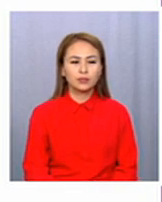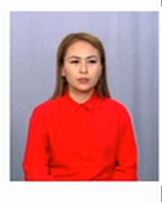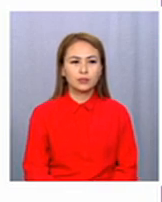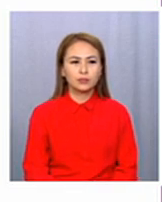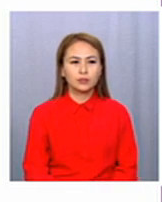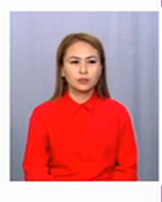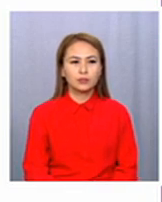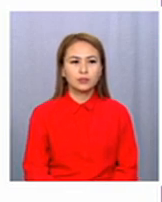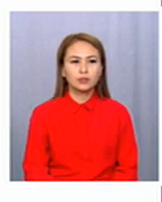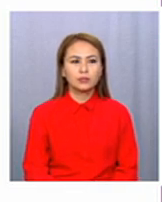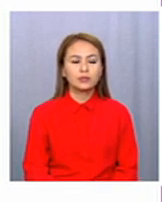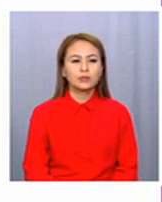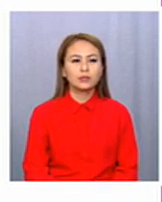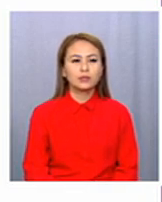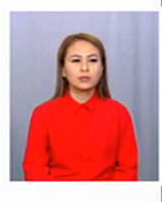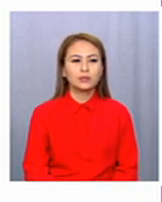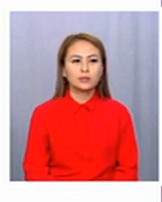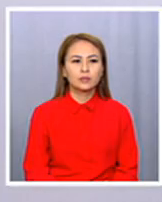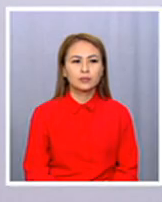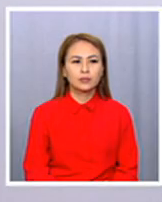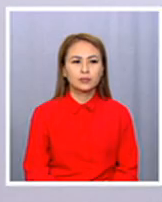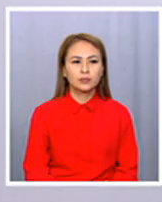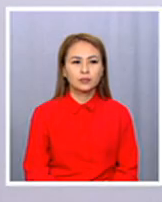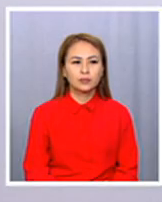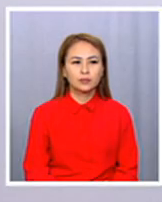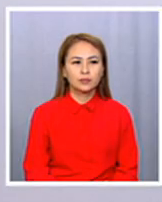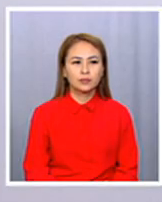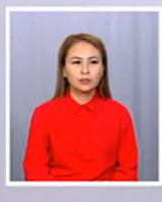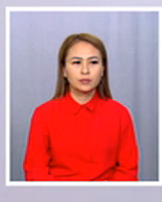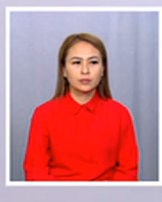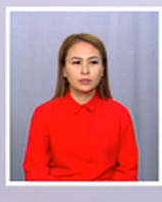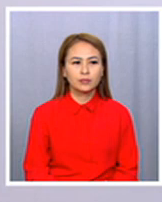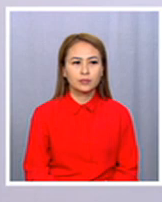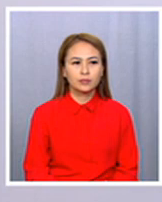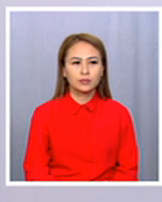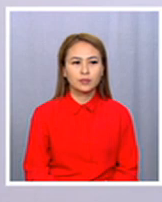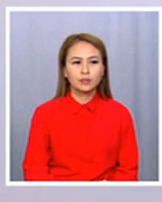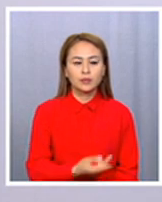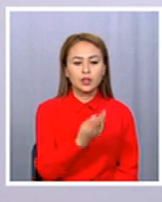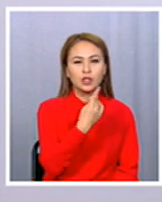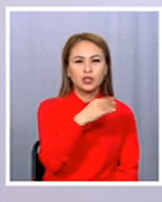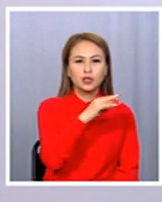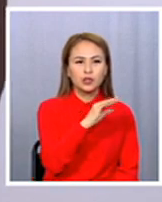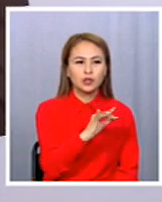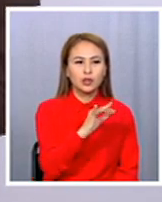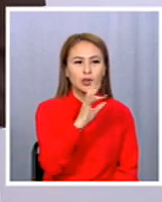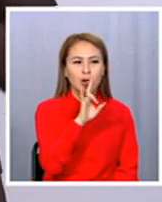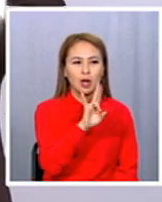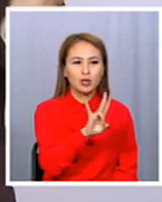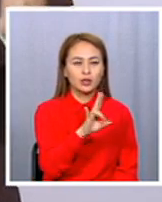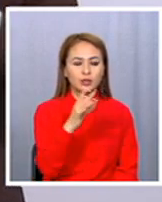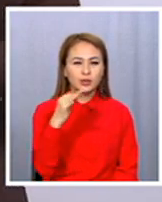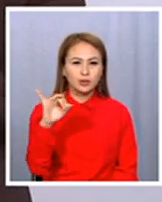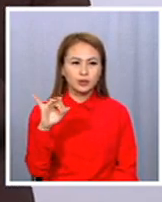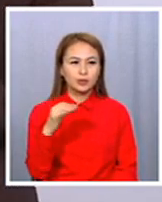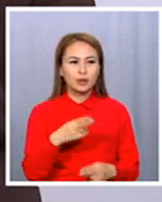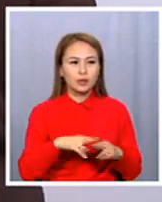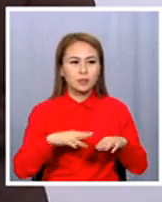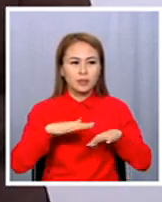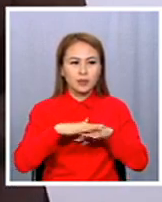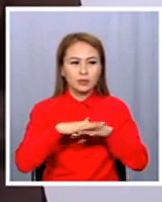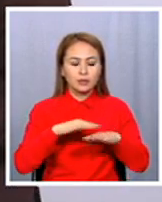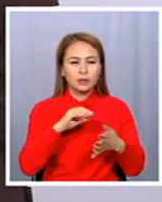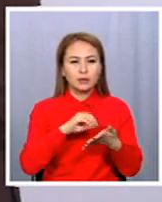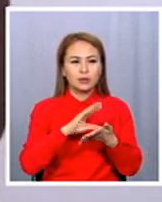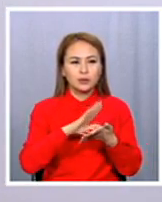мына төбесінің әріпі жазылады. Енді балар мына G, H, I бұрышын математикалық түрде белгілеп